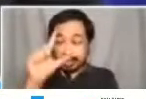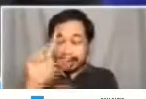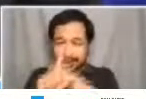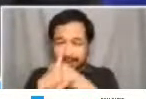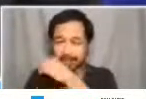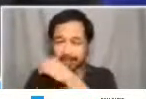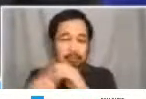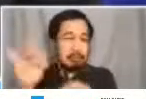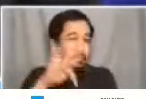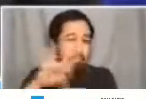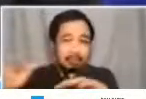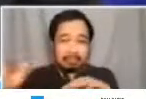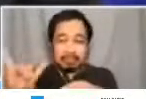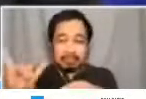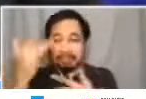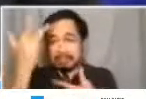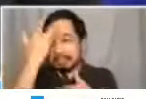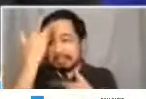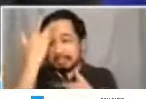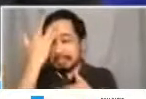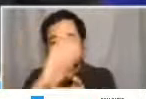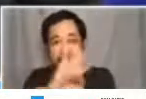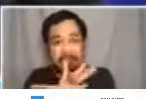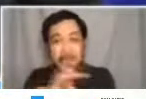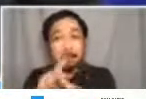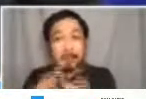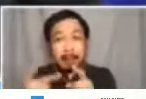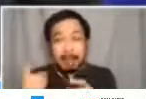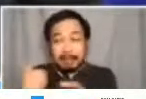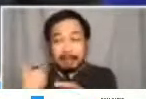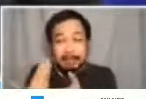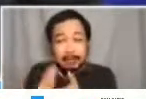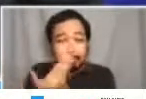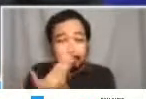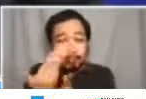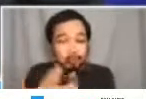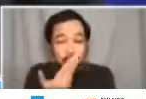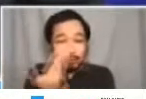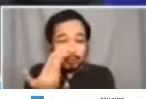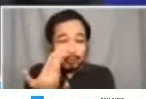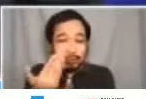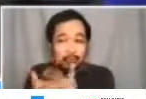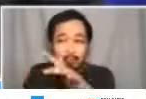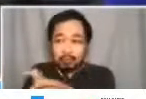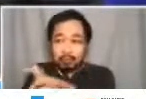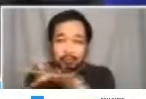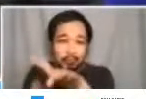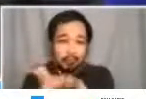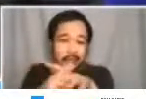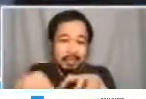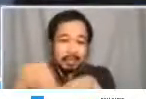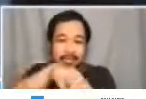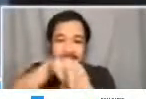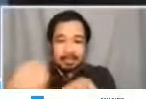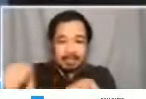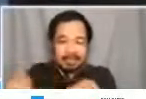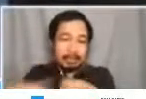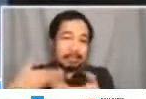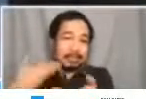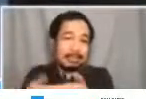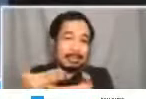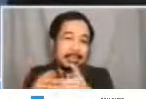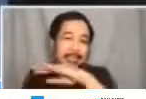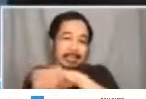mga balita na kalap ng ating mga Radyo Pilipinas reporters. Balik sa inyo, Sec Martin at Yusek Rocky.